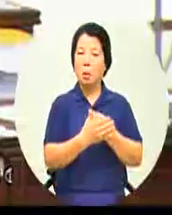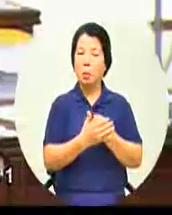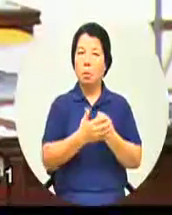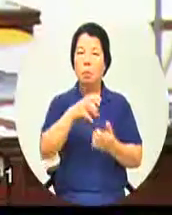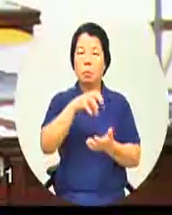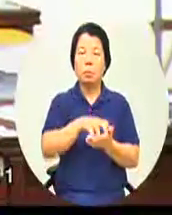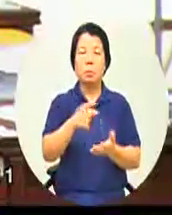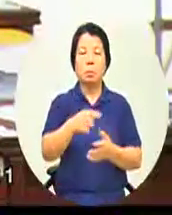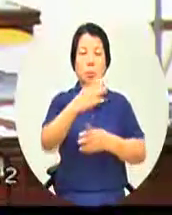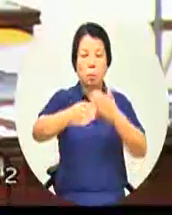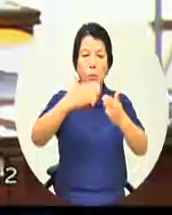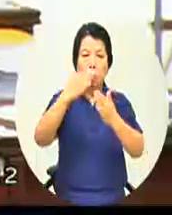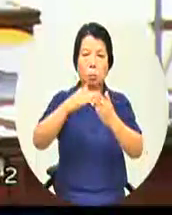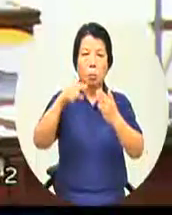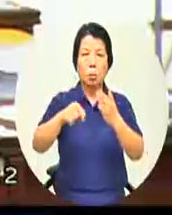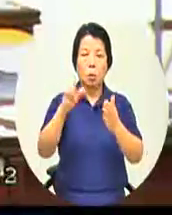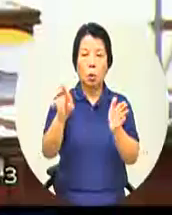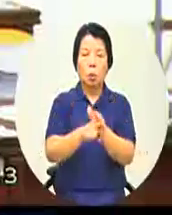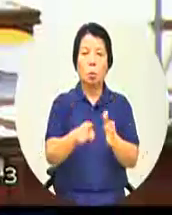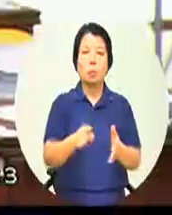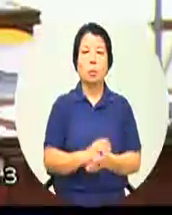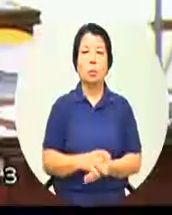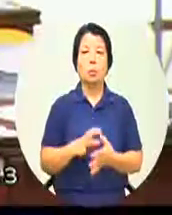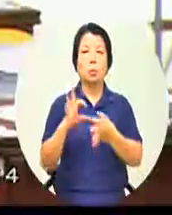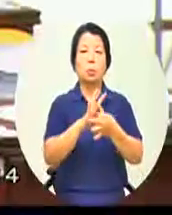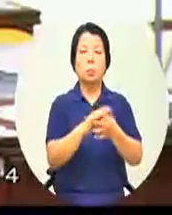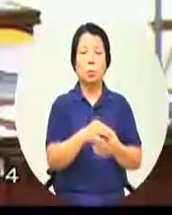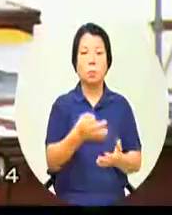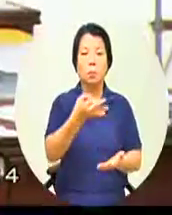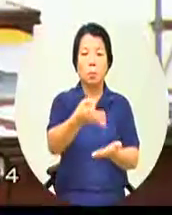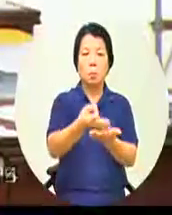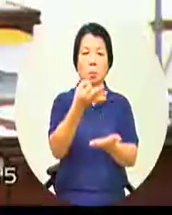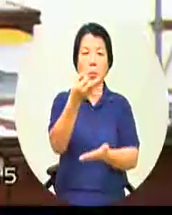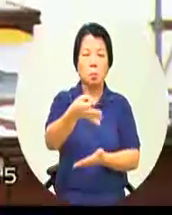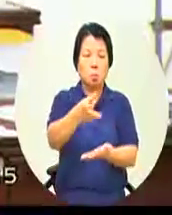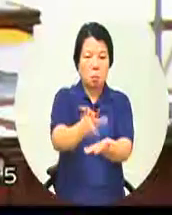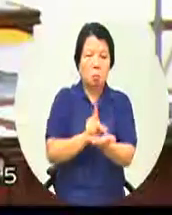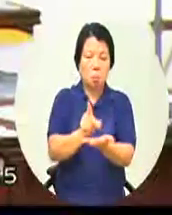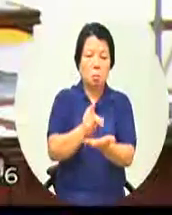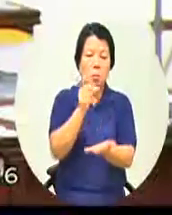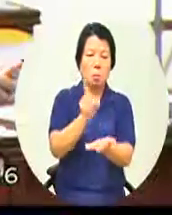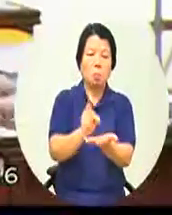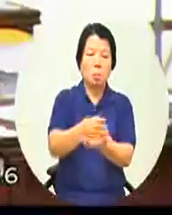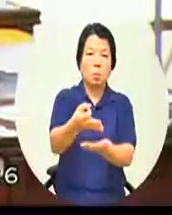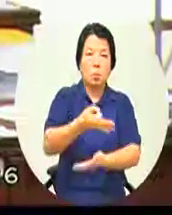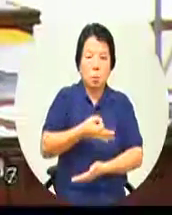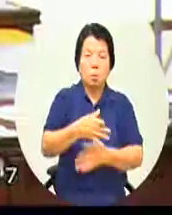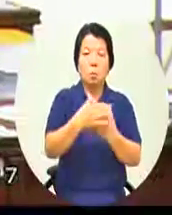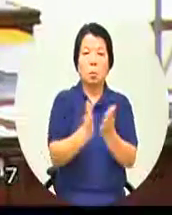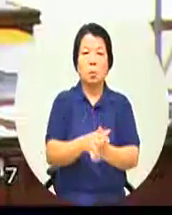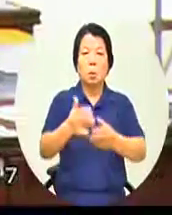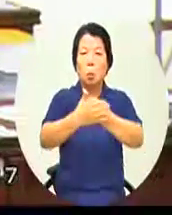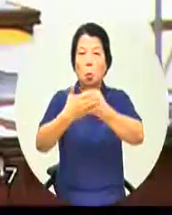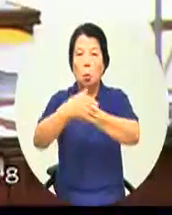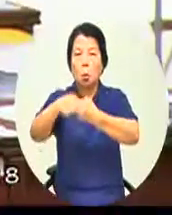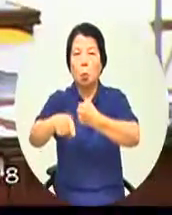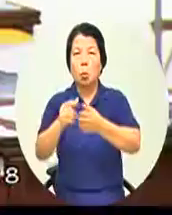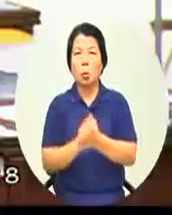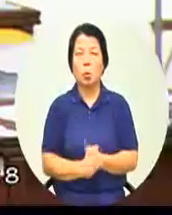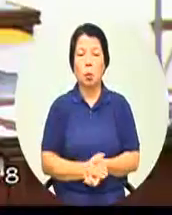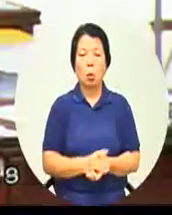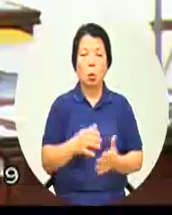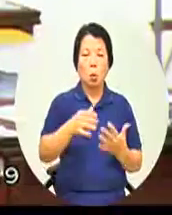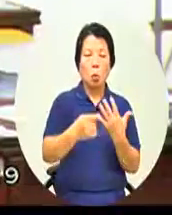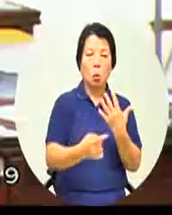学校，吼、哦，有当时为着哦，这个收费的问题，要收唔收，为何问题咧？佮含这，吼、哦，含这协会，含这选